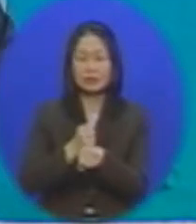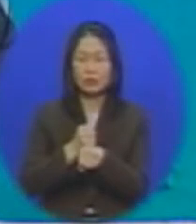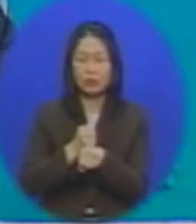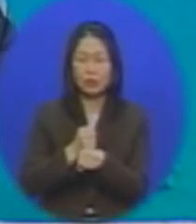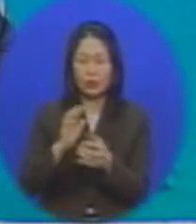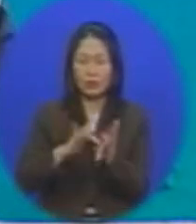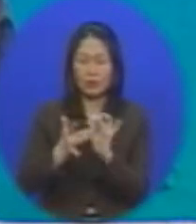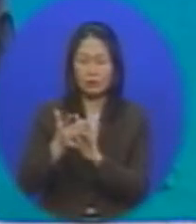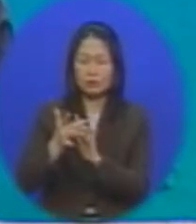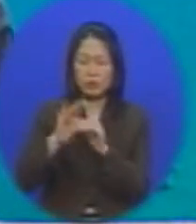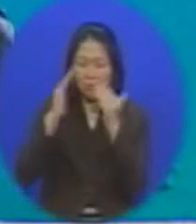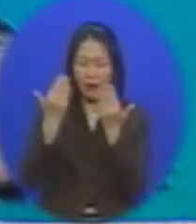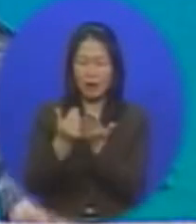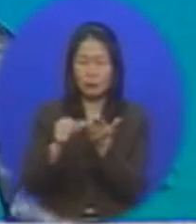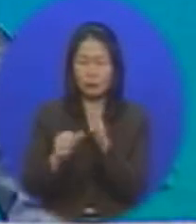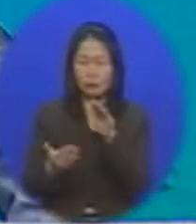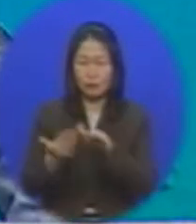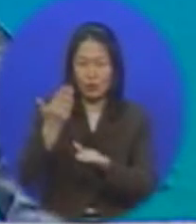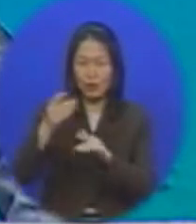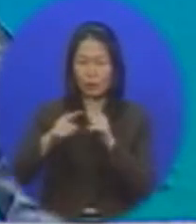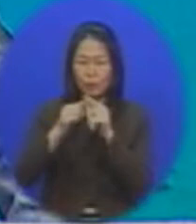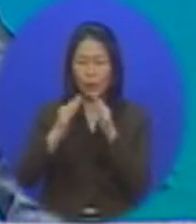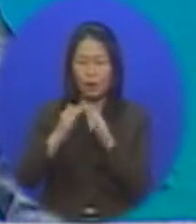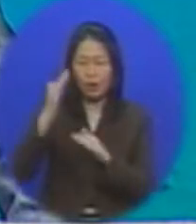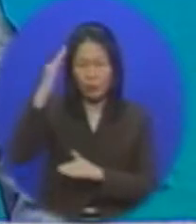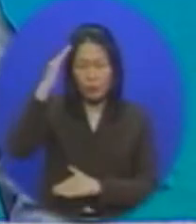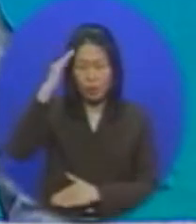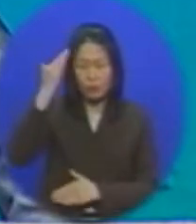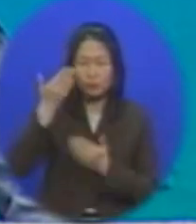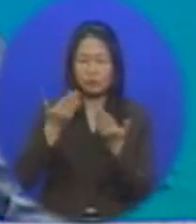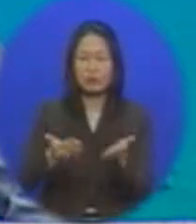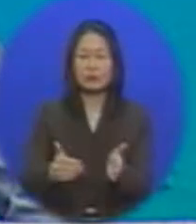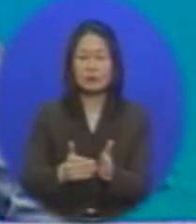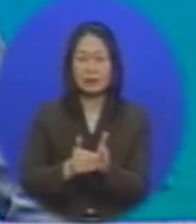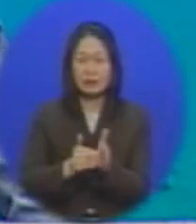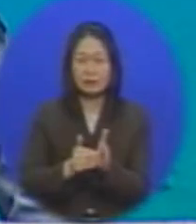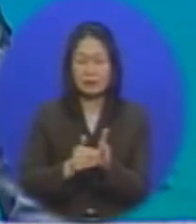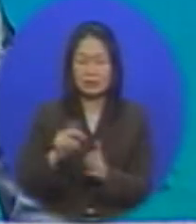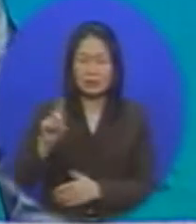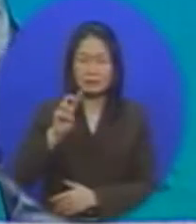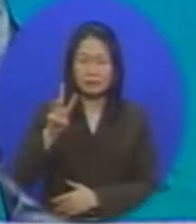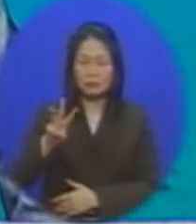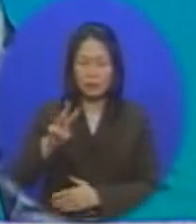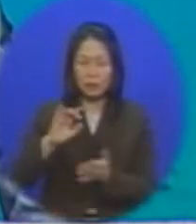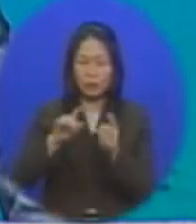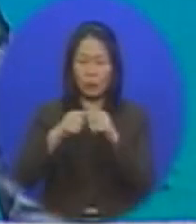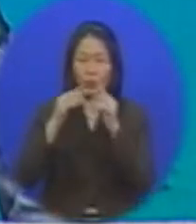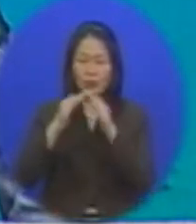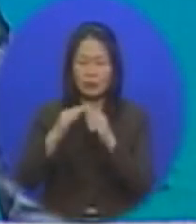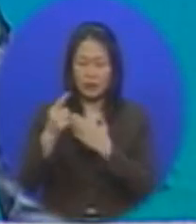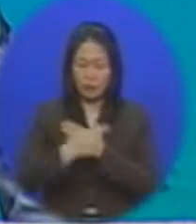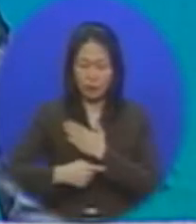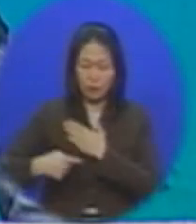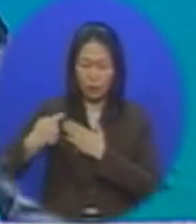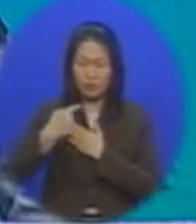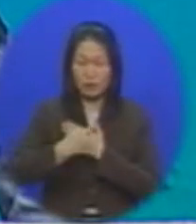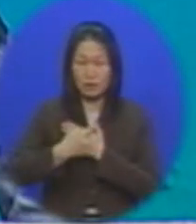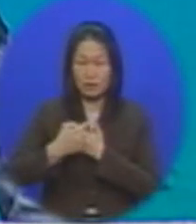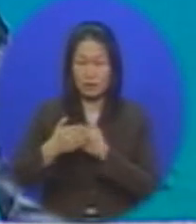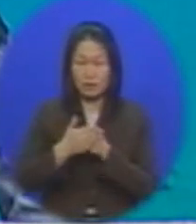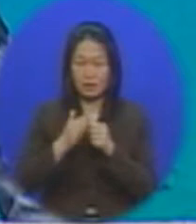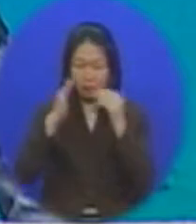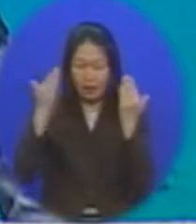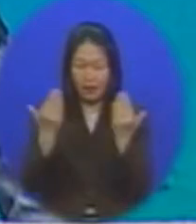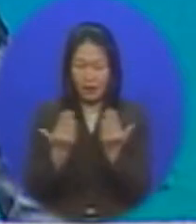물 위에 교회의 머리로 주셨느니라 그리고 23절에 교회는 그의 몸이니 만물 안에서